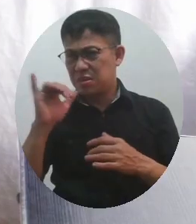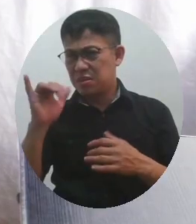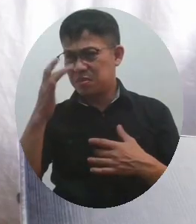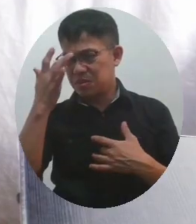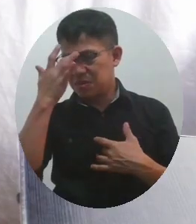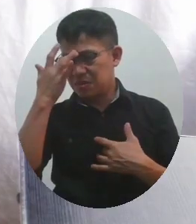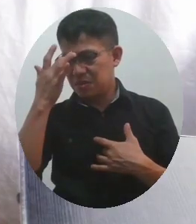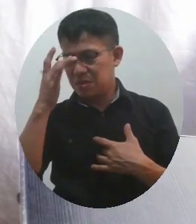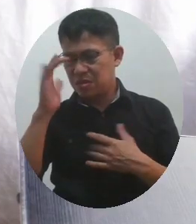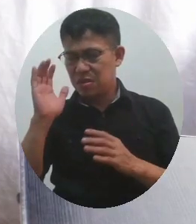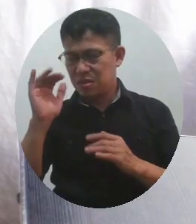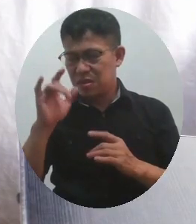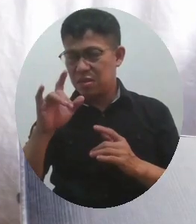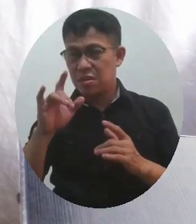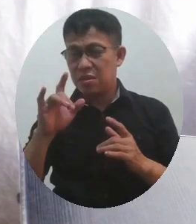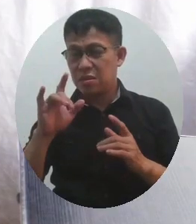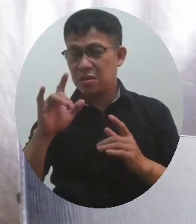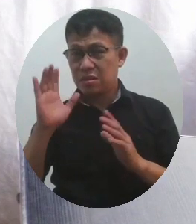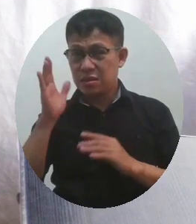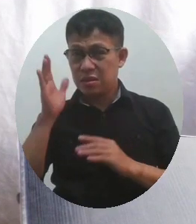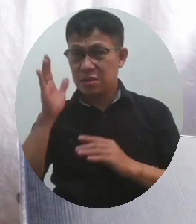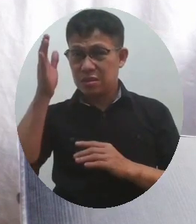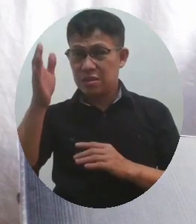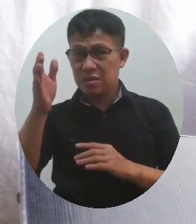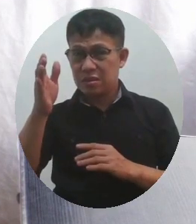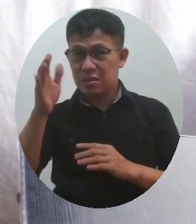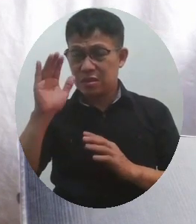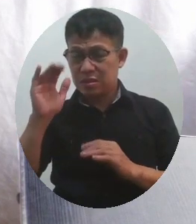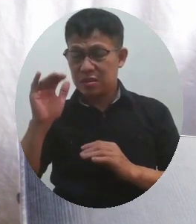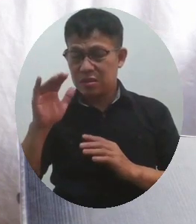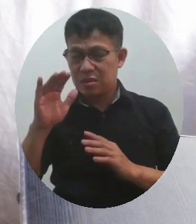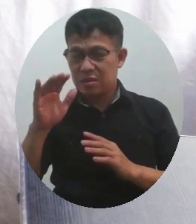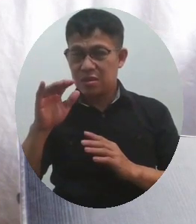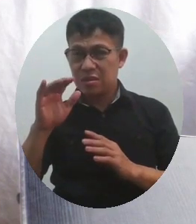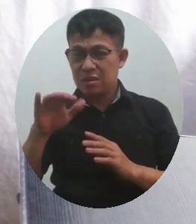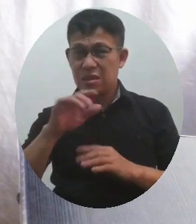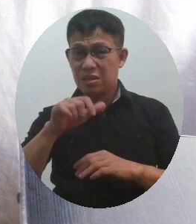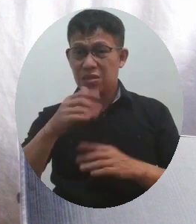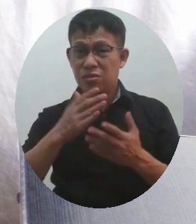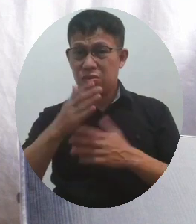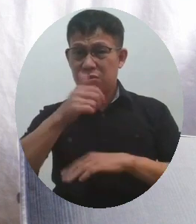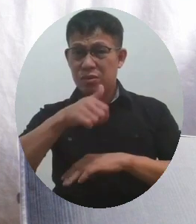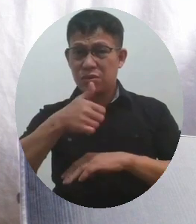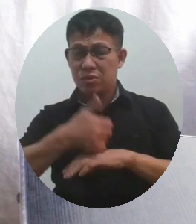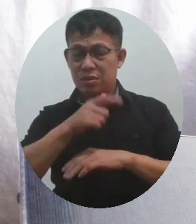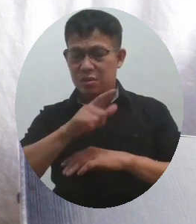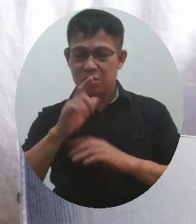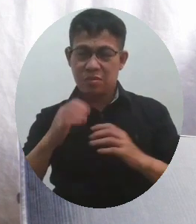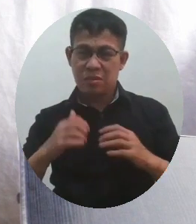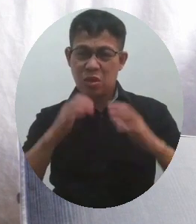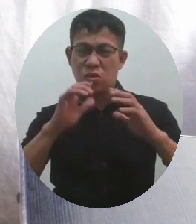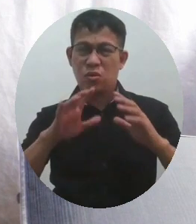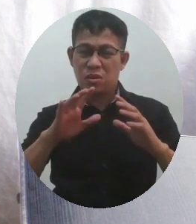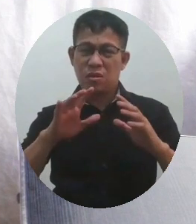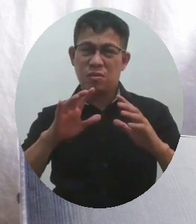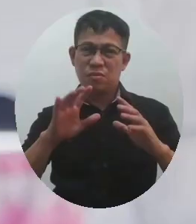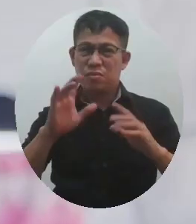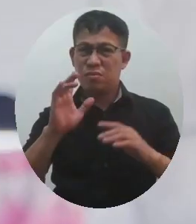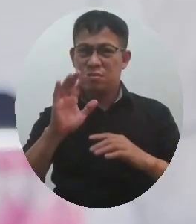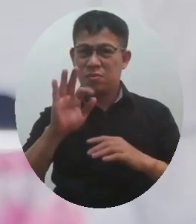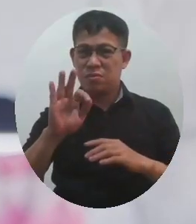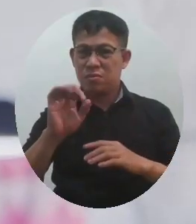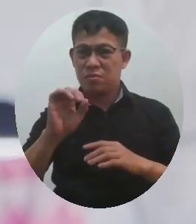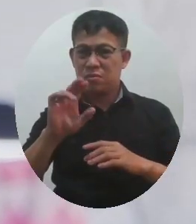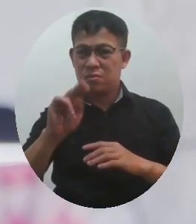nawawala. Gusto ko po dumating yung araw na umunlad, umunlad siya, mapagtayo ng ano sa foundation dito sa Pilipinas, nakulong sa